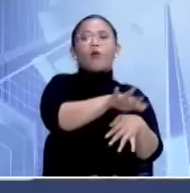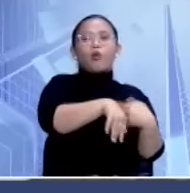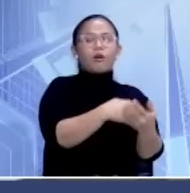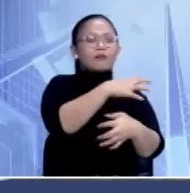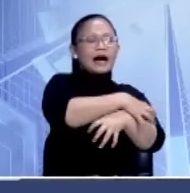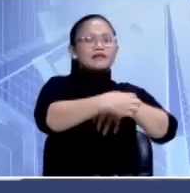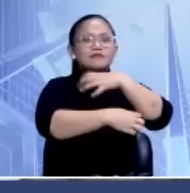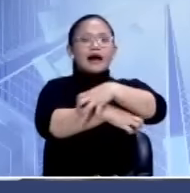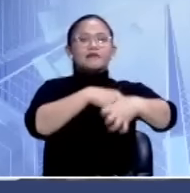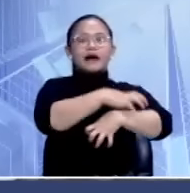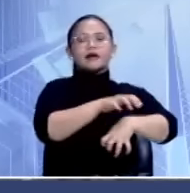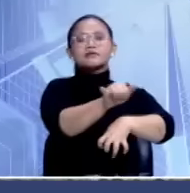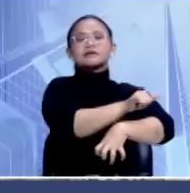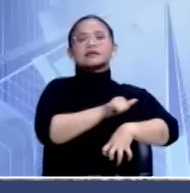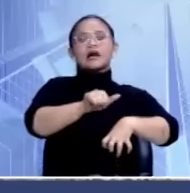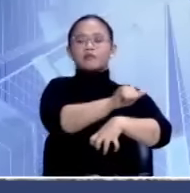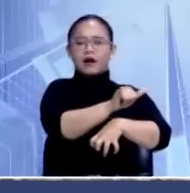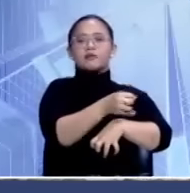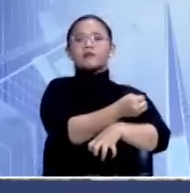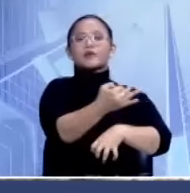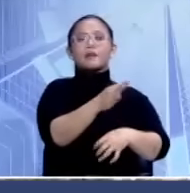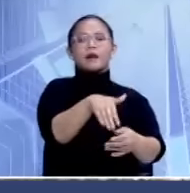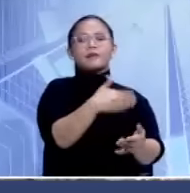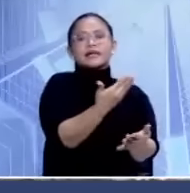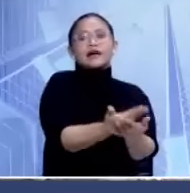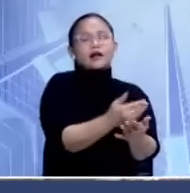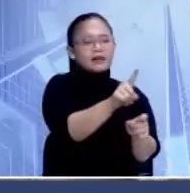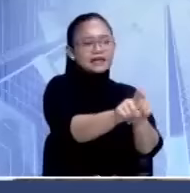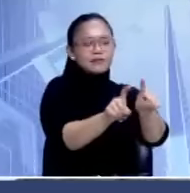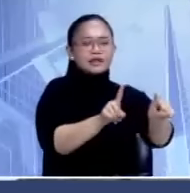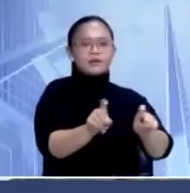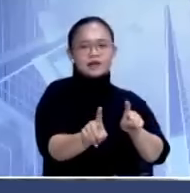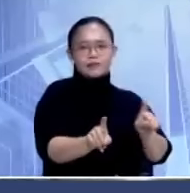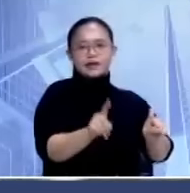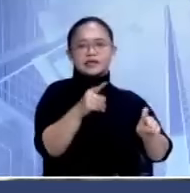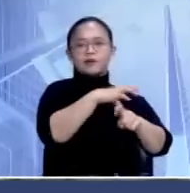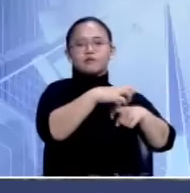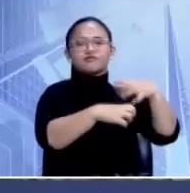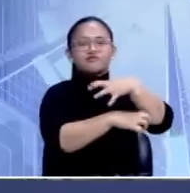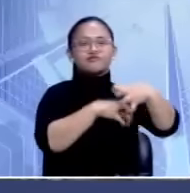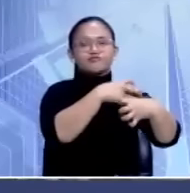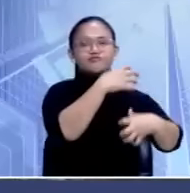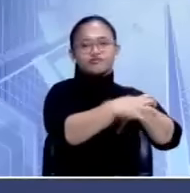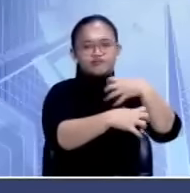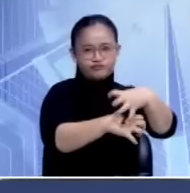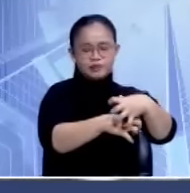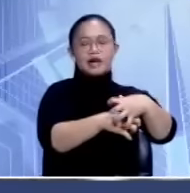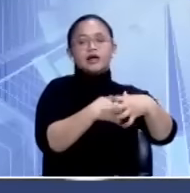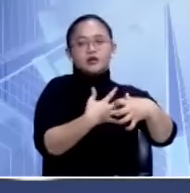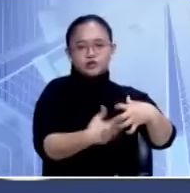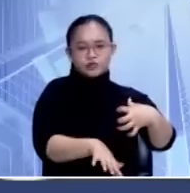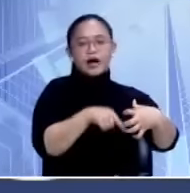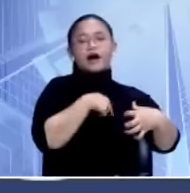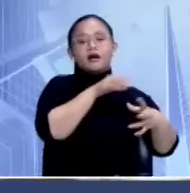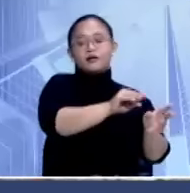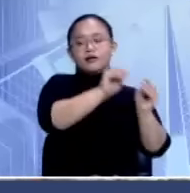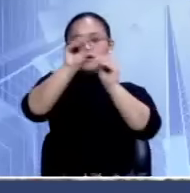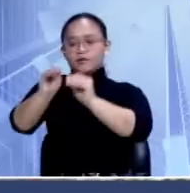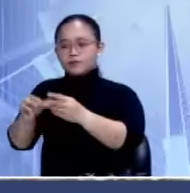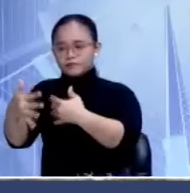kanibal. Sehingga sejumlah buaya ditemukan sudah mati. Usai dievakuasi, rencananya lokasi akan diratakan